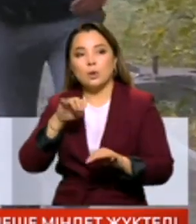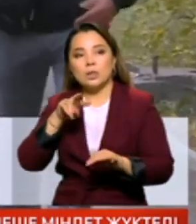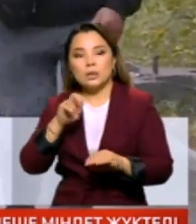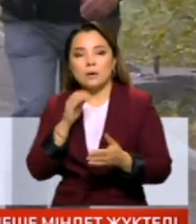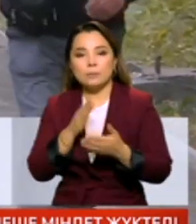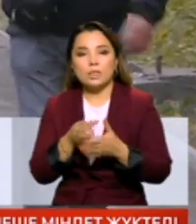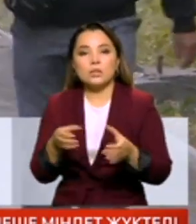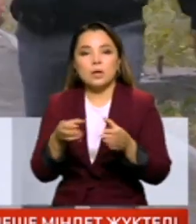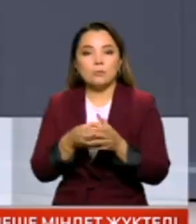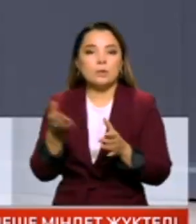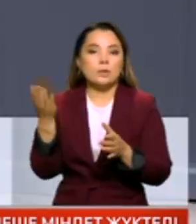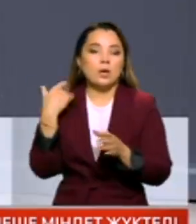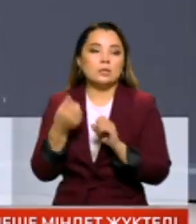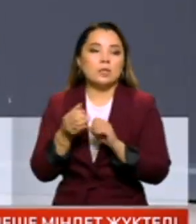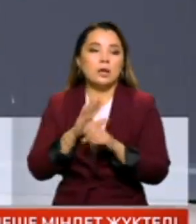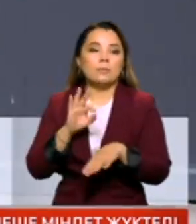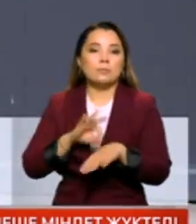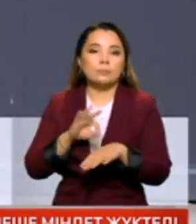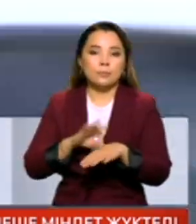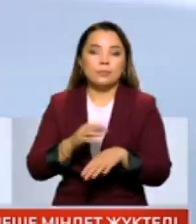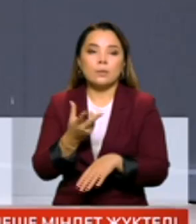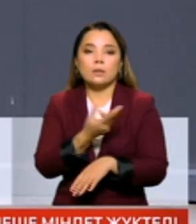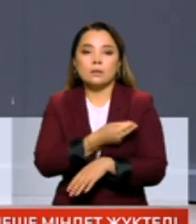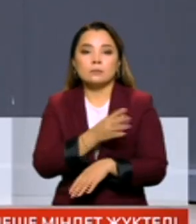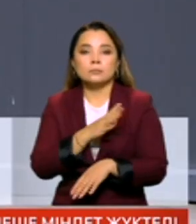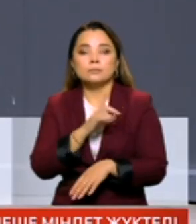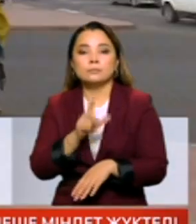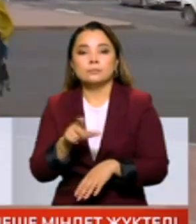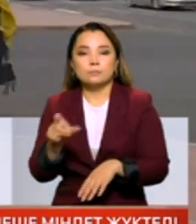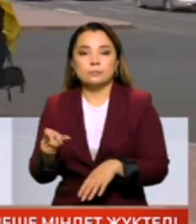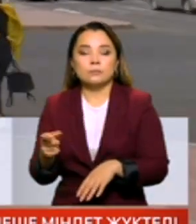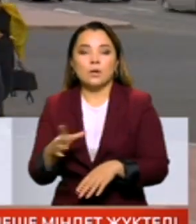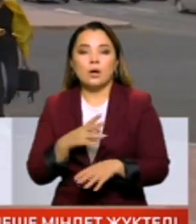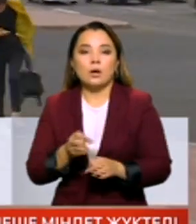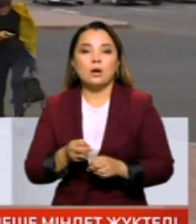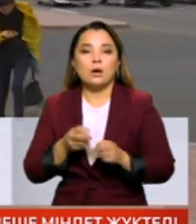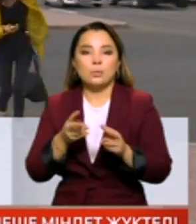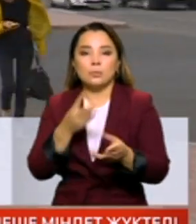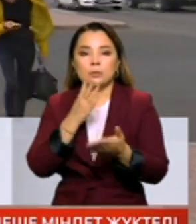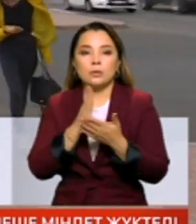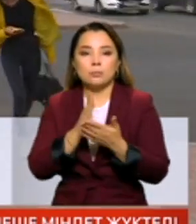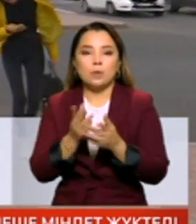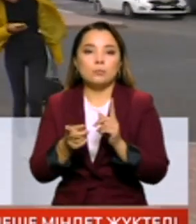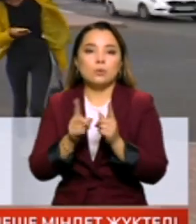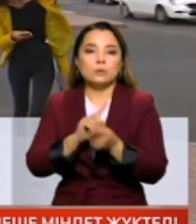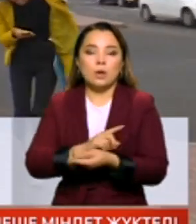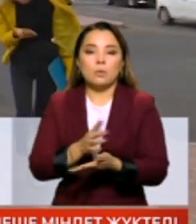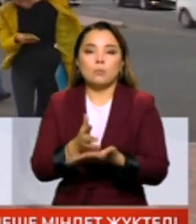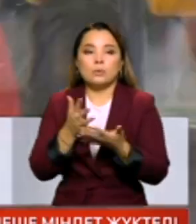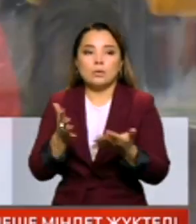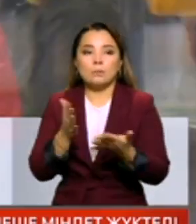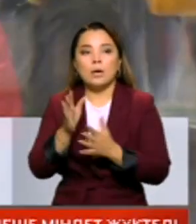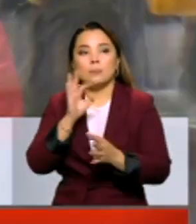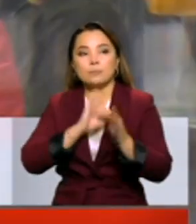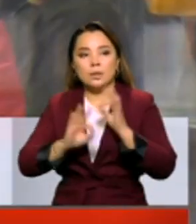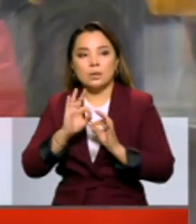штамы бұрын ковидпен ауырған және екпе алған адамдарға аса қауіпті. Мутациясы көп болғандықтан